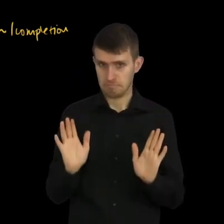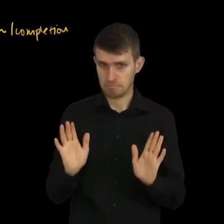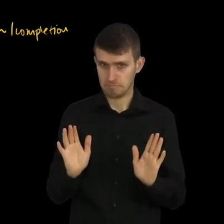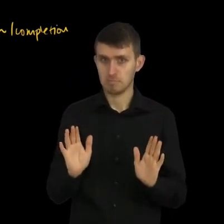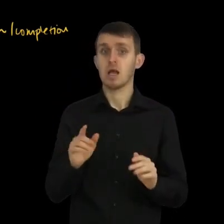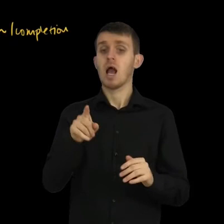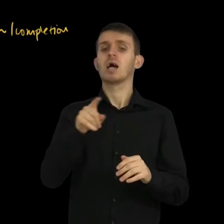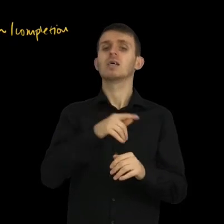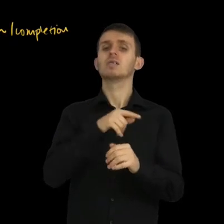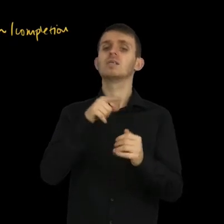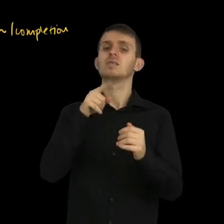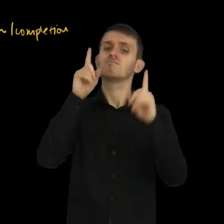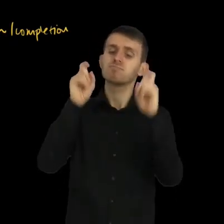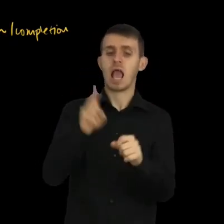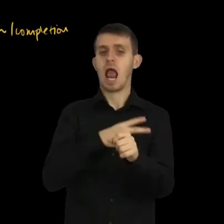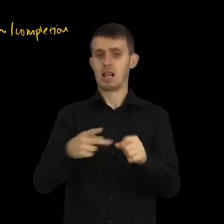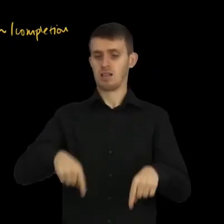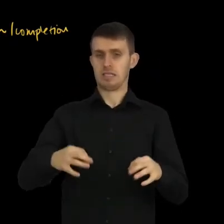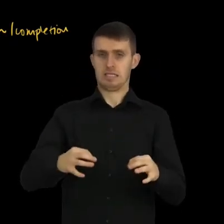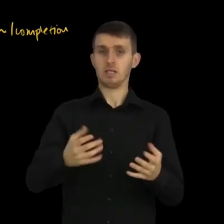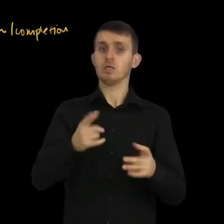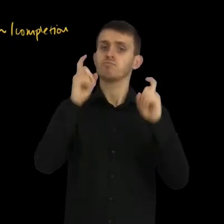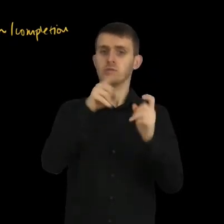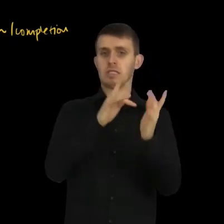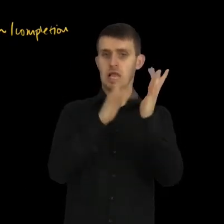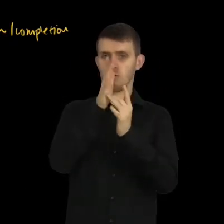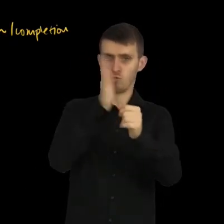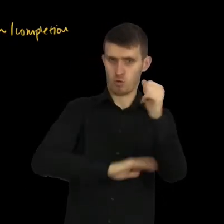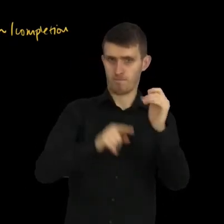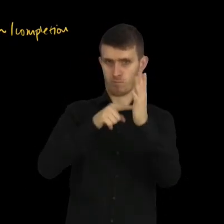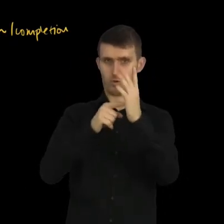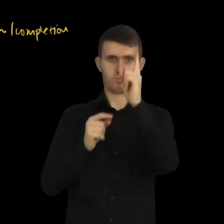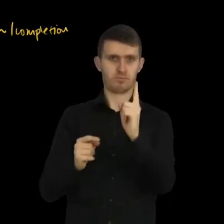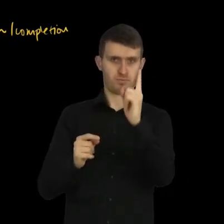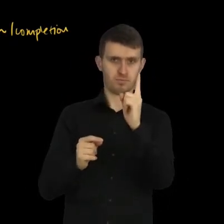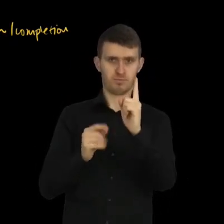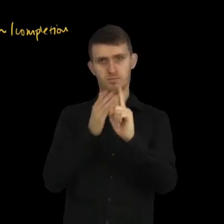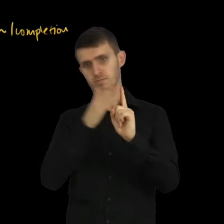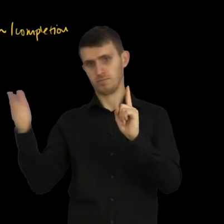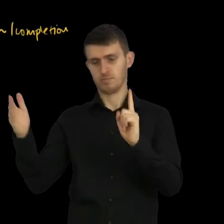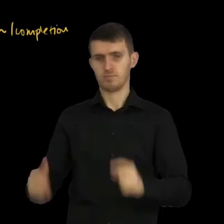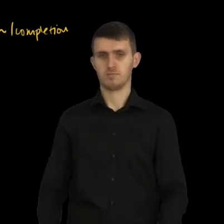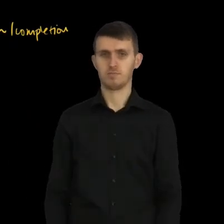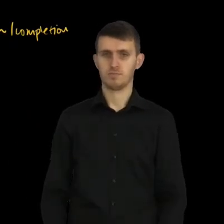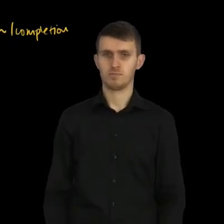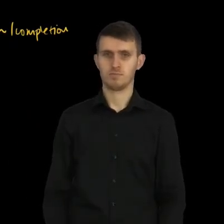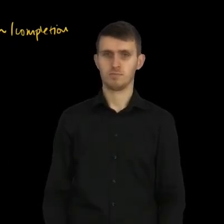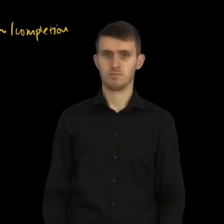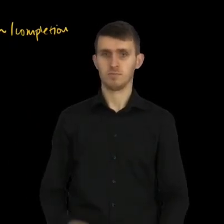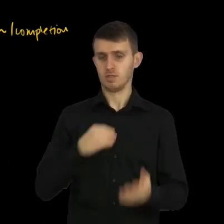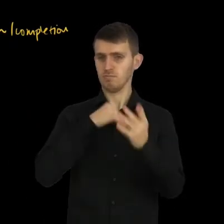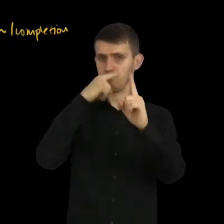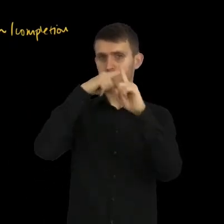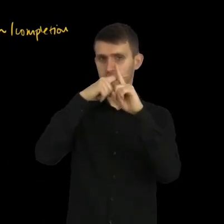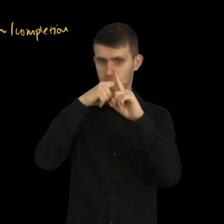nie wiem czy jesteście wierzący współczesny kalendarz zaczyna się od narodzin chrystusa niech to